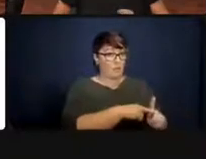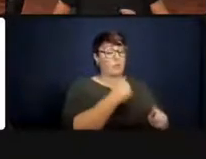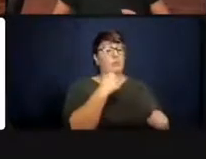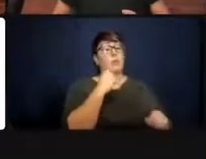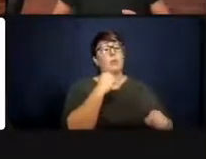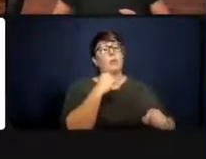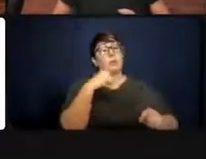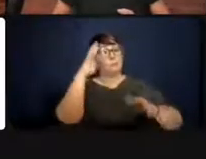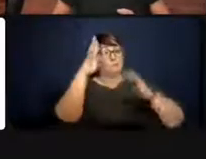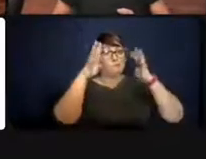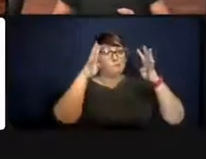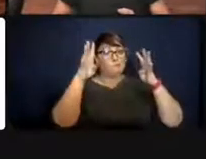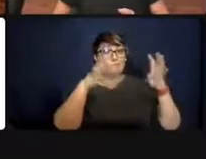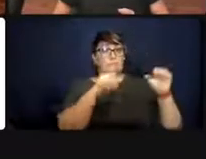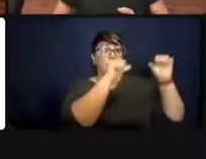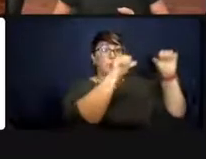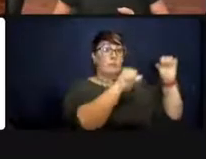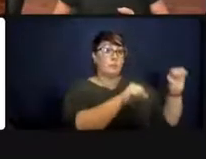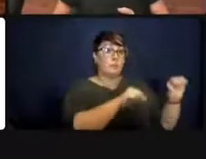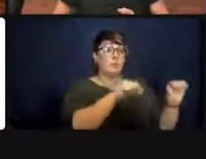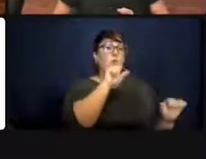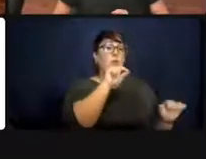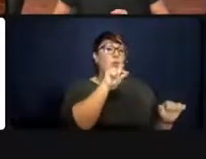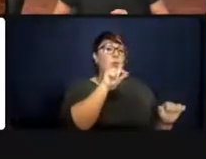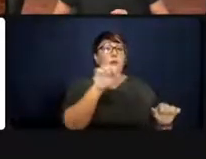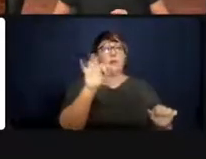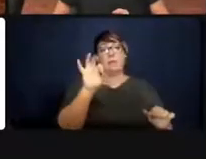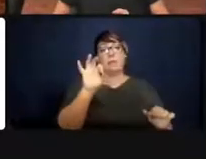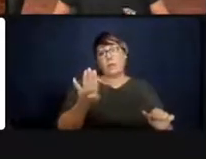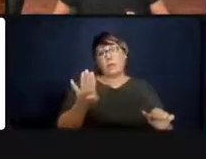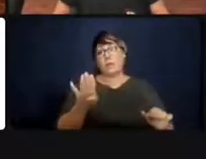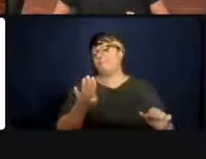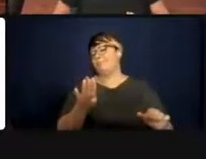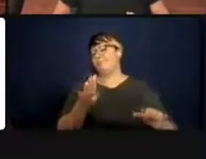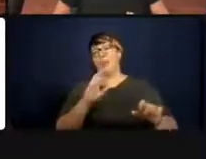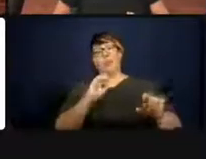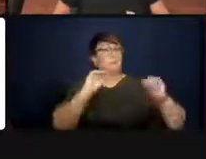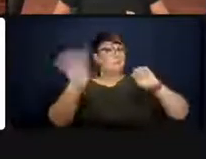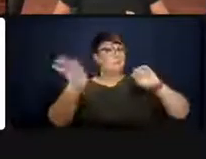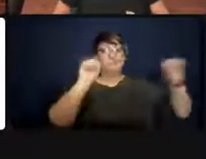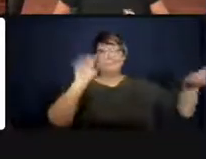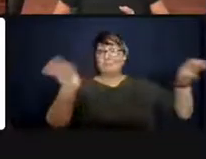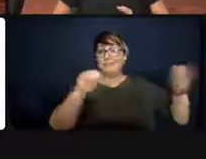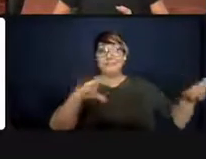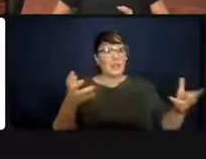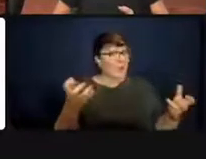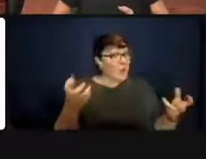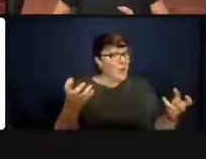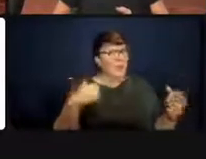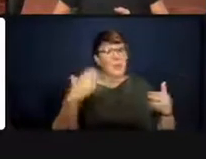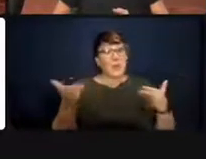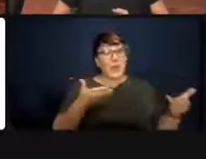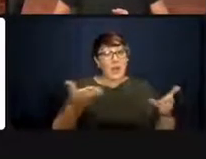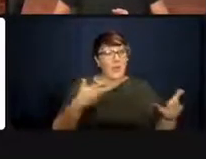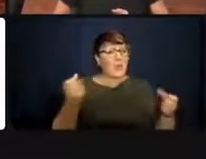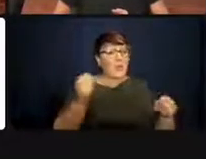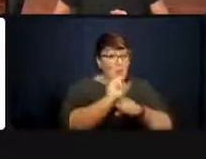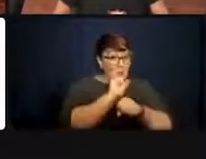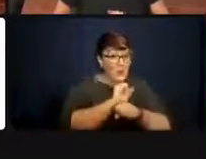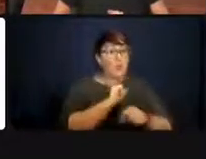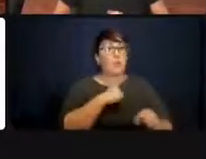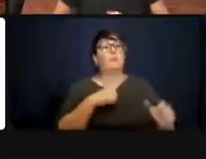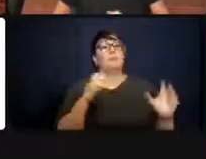inakuwa kupata watu ambao wanaomba kazi kutoka kwenye makundi haya ni wachache.